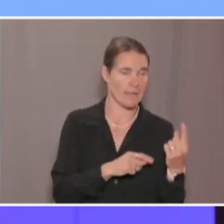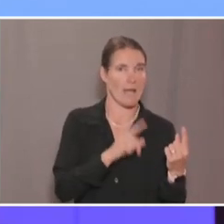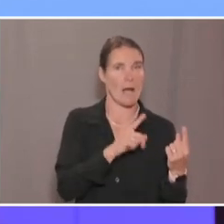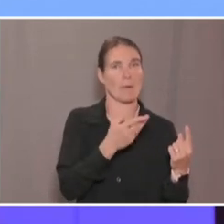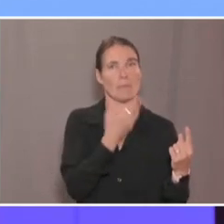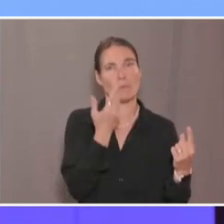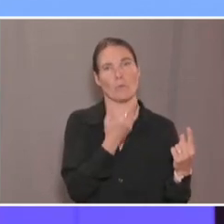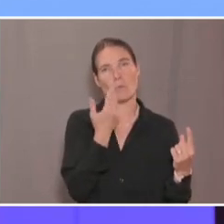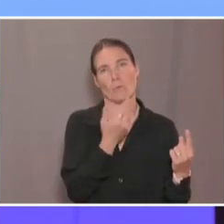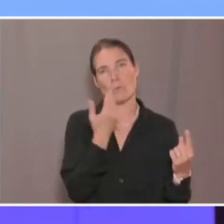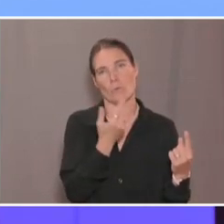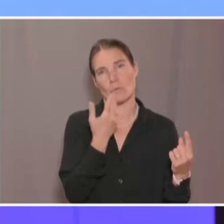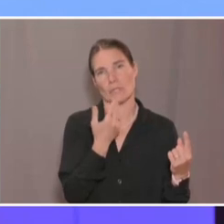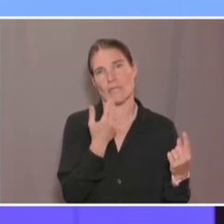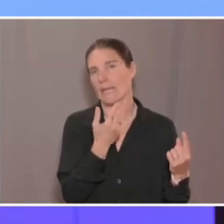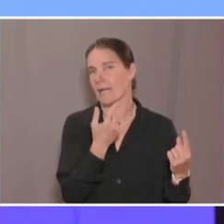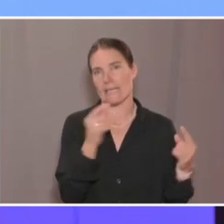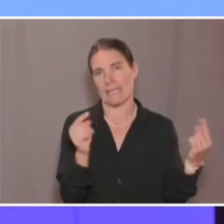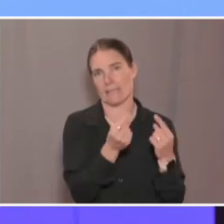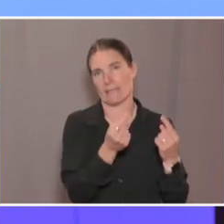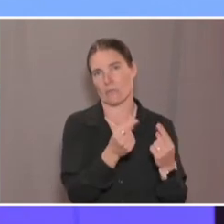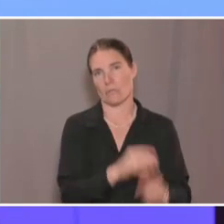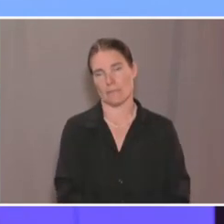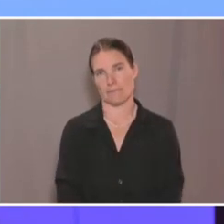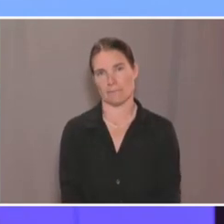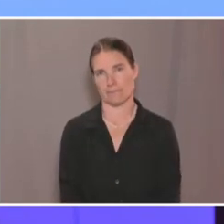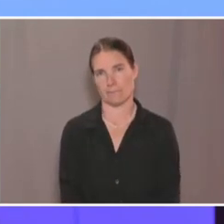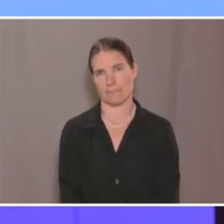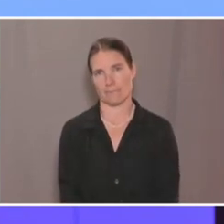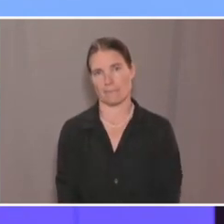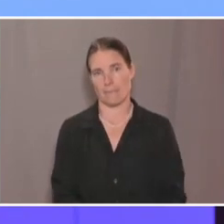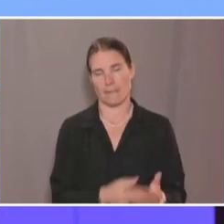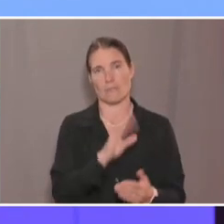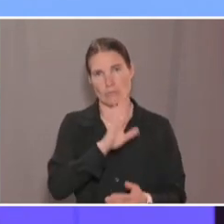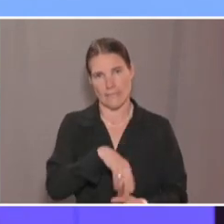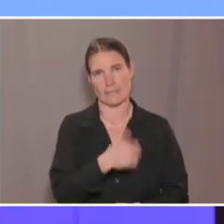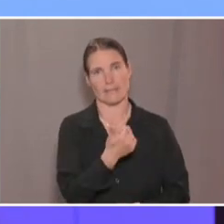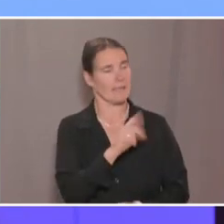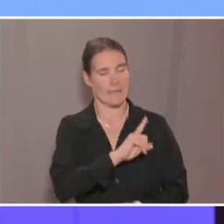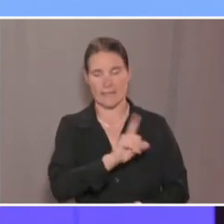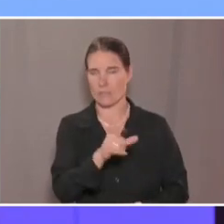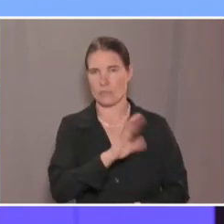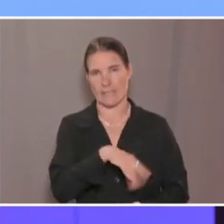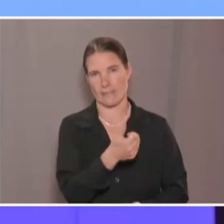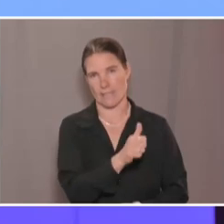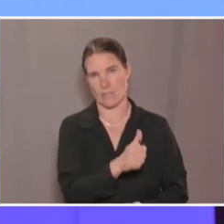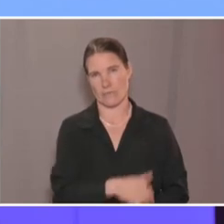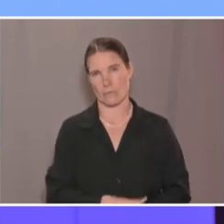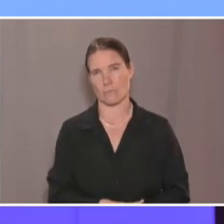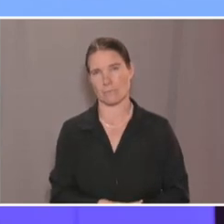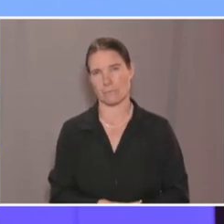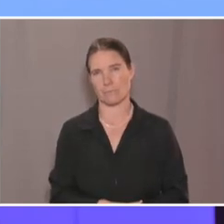ohne Schneid zu aktiver Gegnerschaft. Das war keine schlechte Einschätzung des